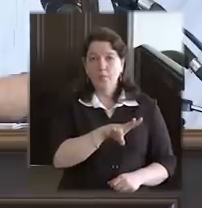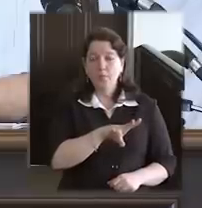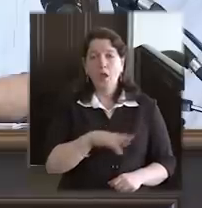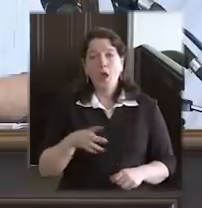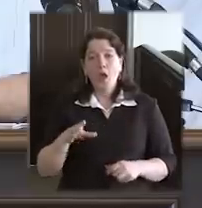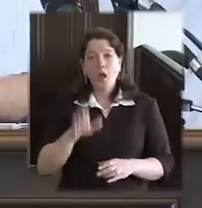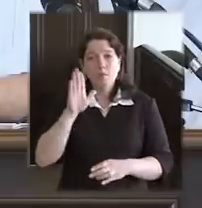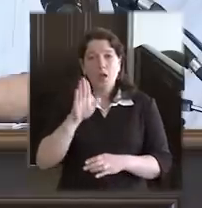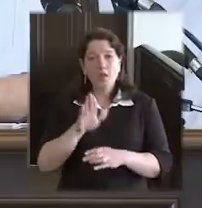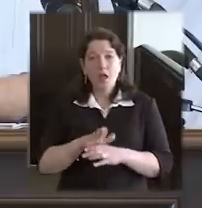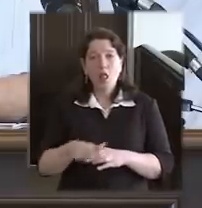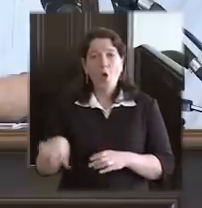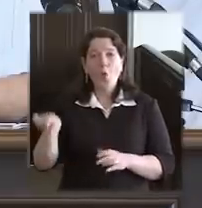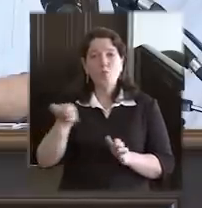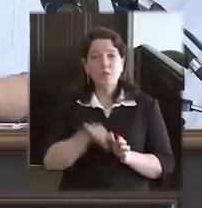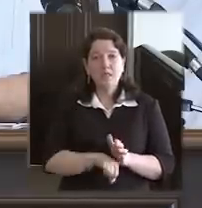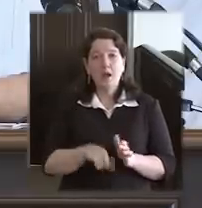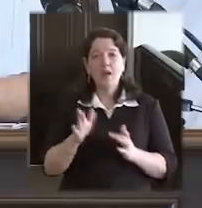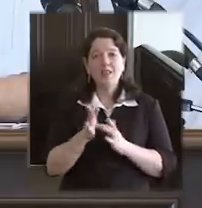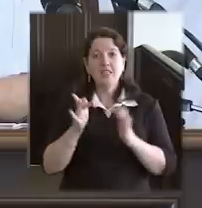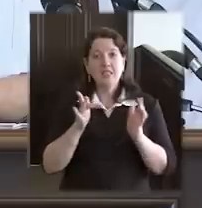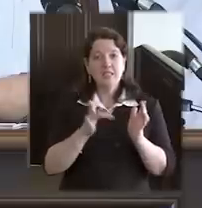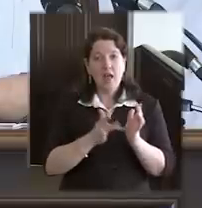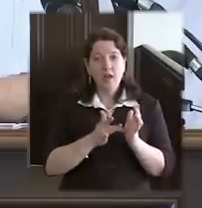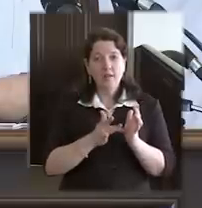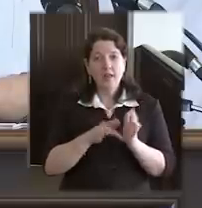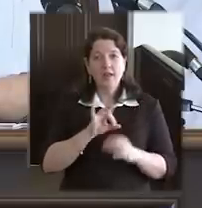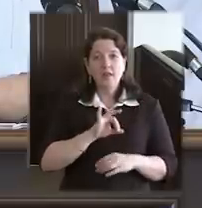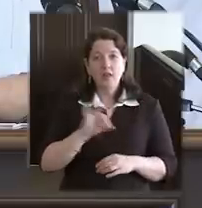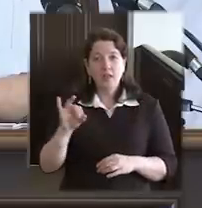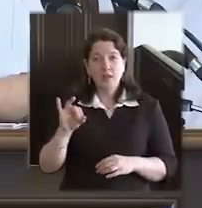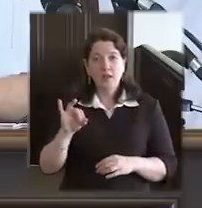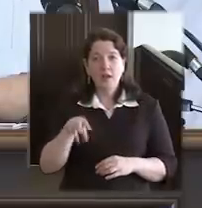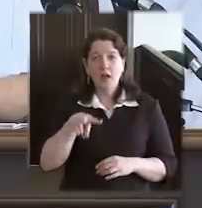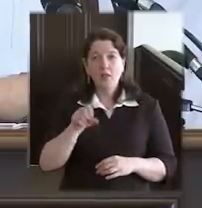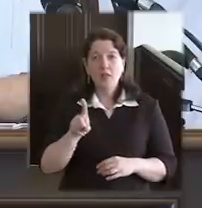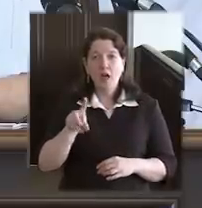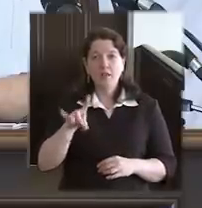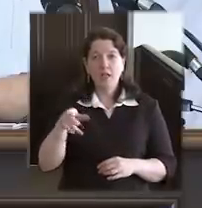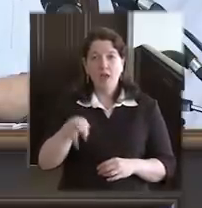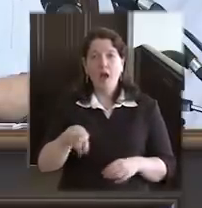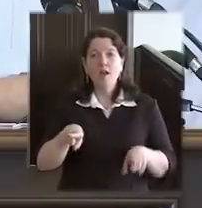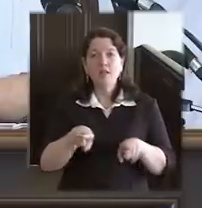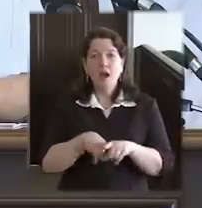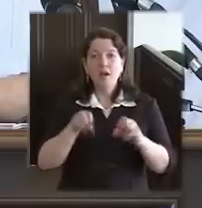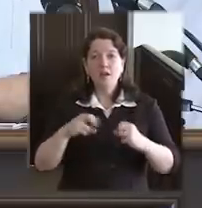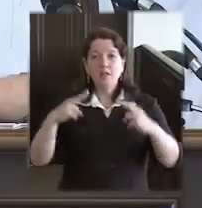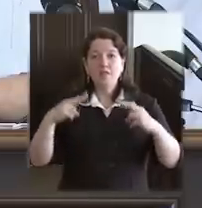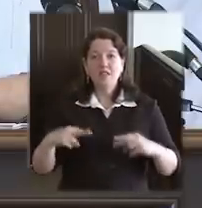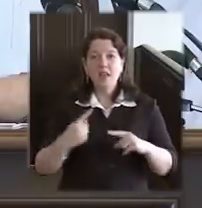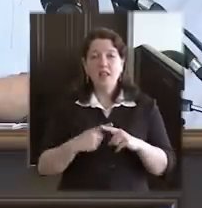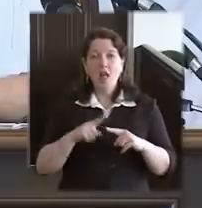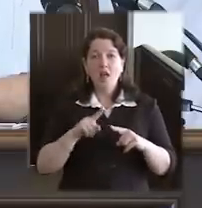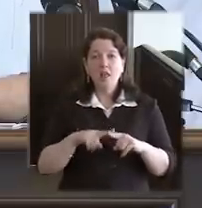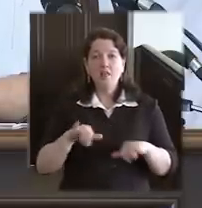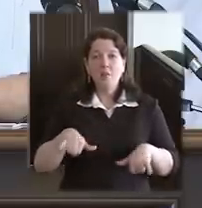постановил убить Христа и Лазаря как свидетеля